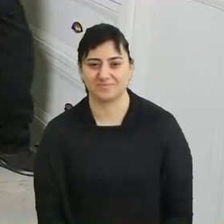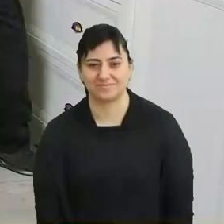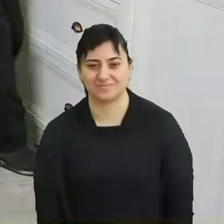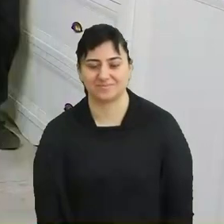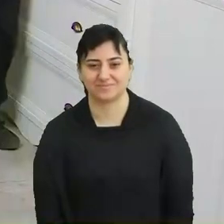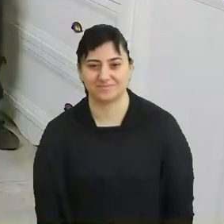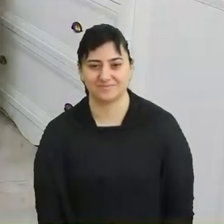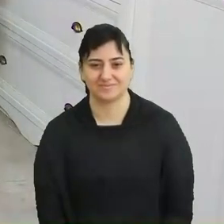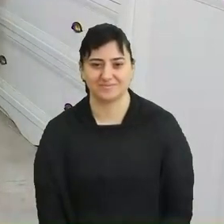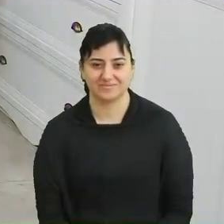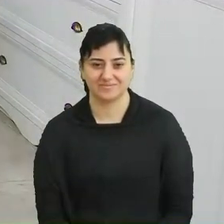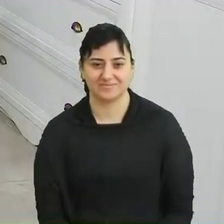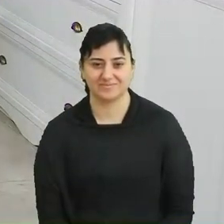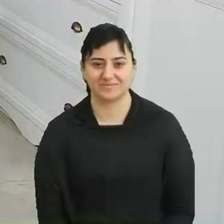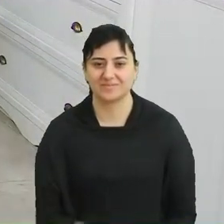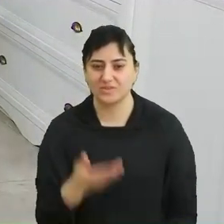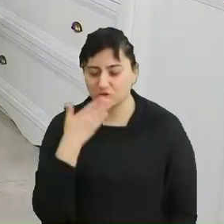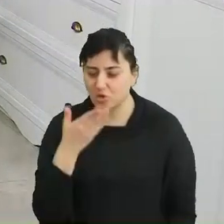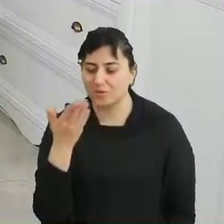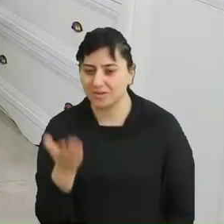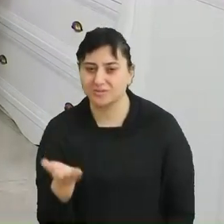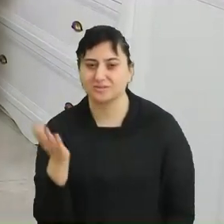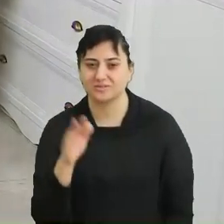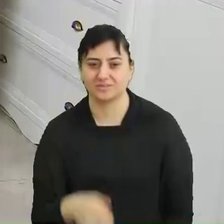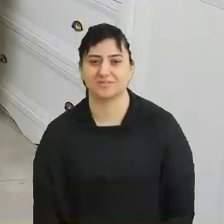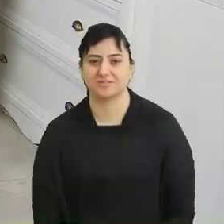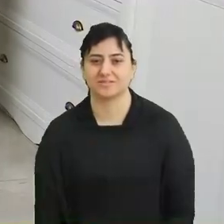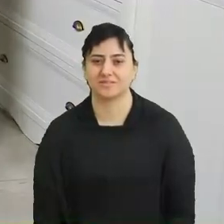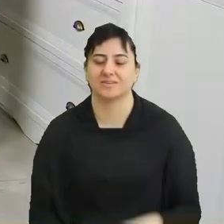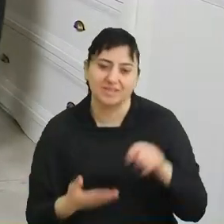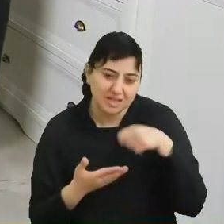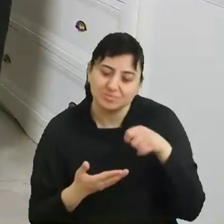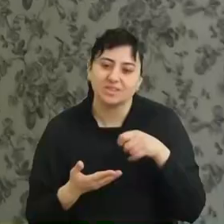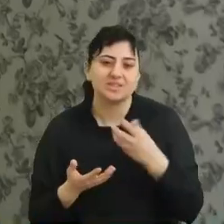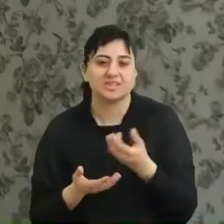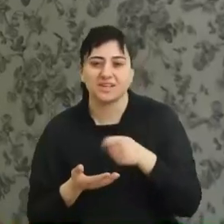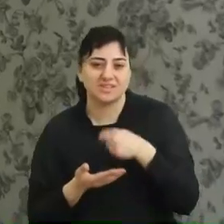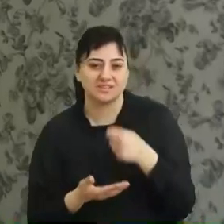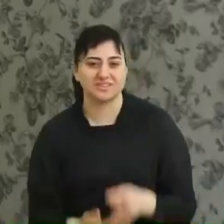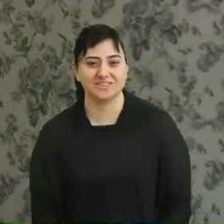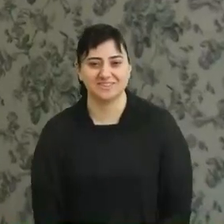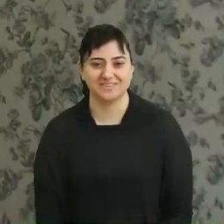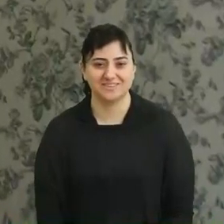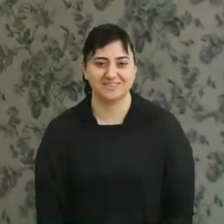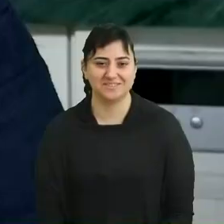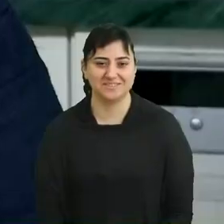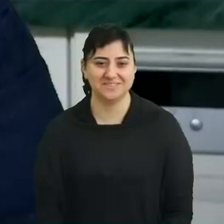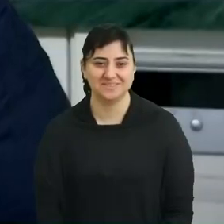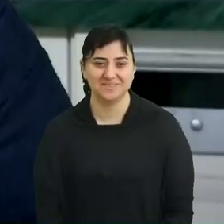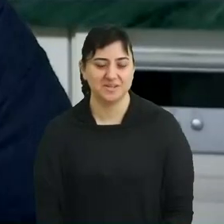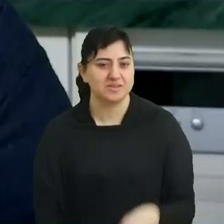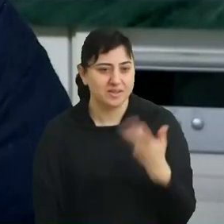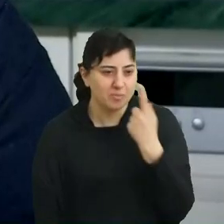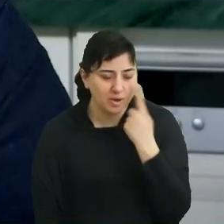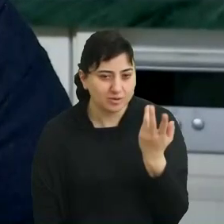tencereyle Veysel'in önüne koydu. Önce çorbanın kaşıkla. Kepçem verin kaşıkla mı yersin? Alt dudağını ısırmış. Aval aval bakıyor.